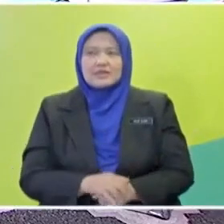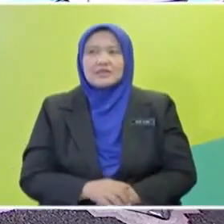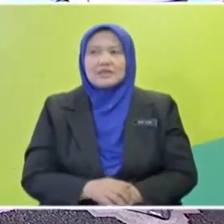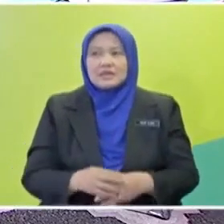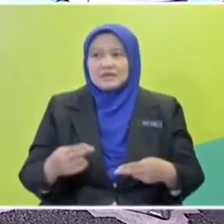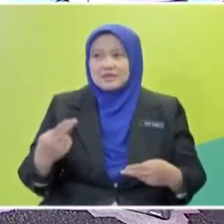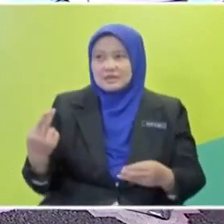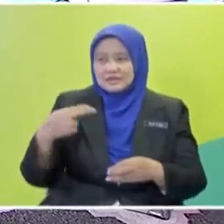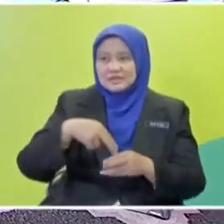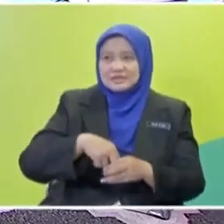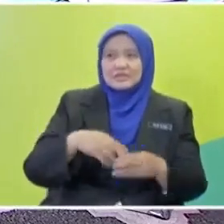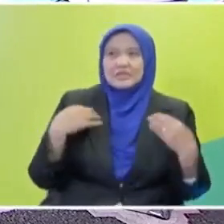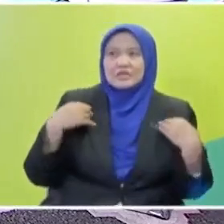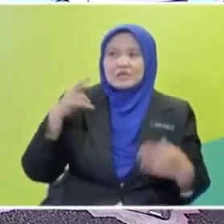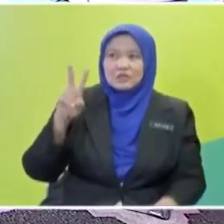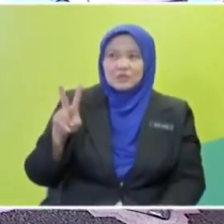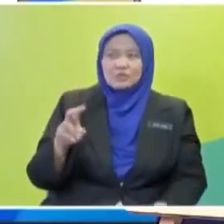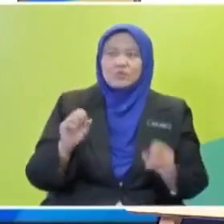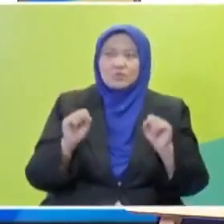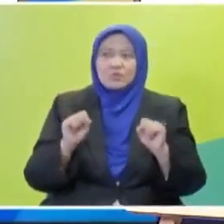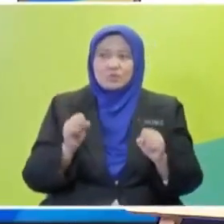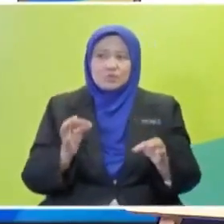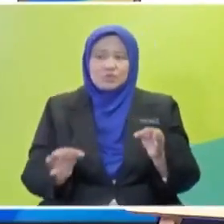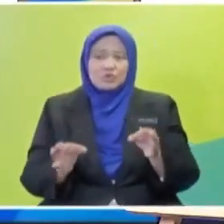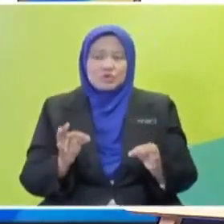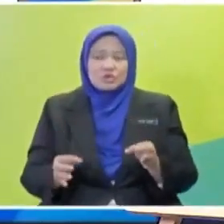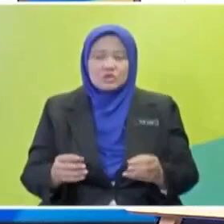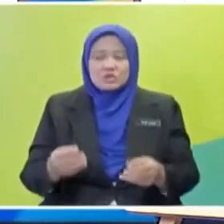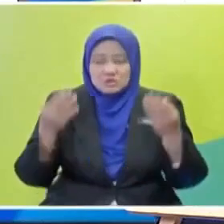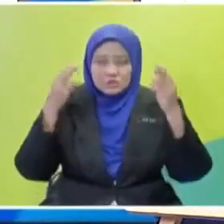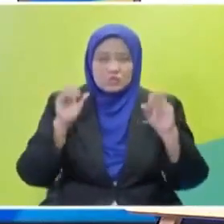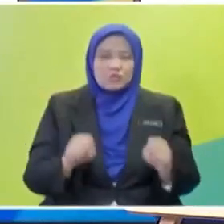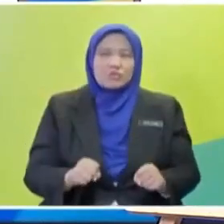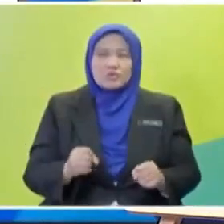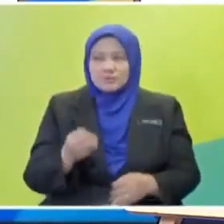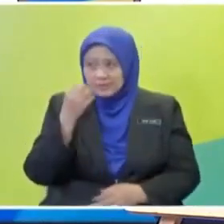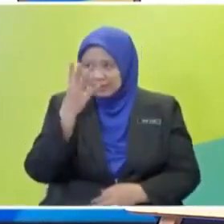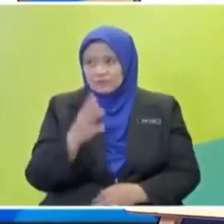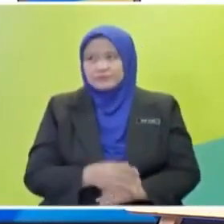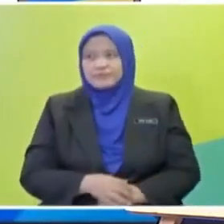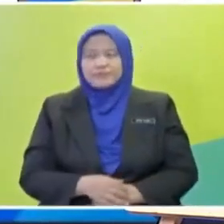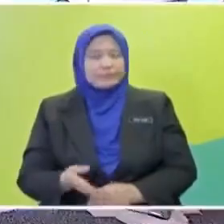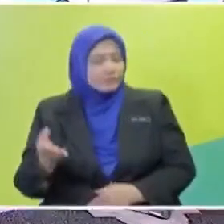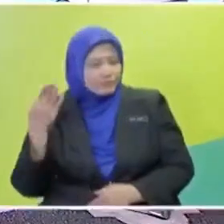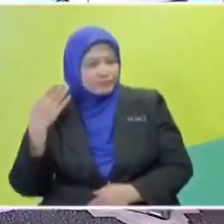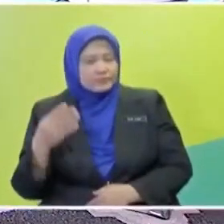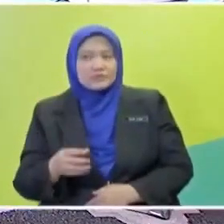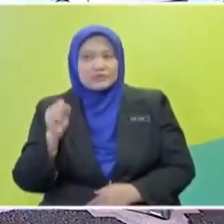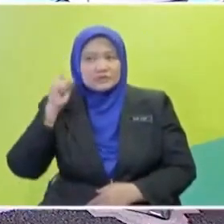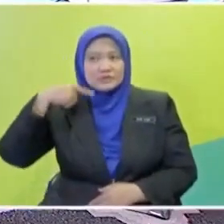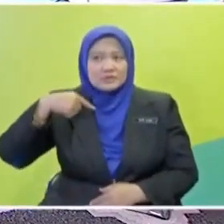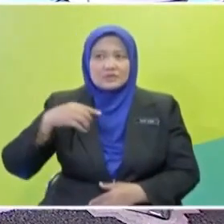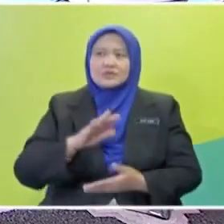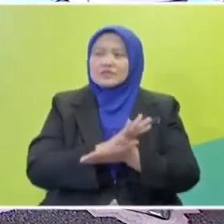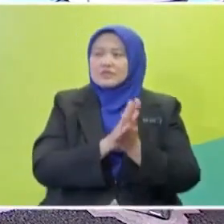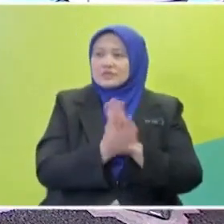pada hari ini iaitu dua, mungkin cikgu boleh menilai sedikit. Okey, tadi Syafiqah dah dapat 3 bintang. Okey, saya tambah lagi jadi 5 bintang sebab